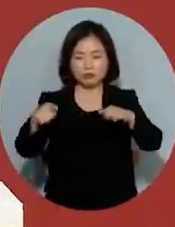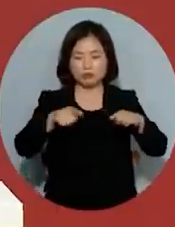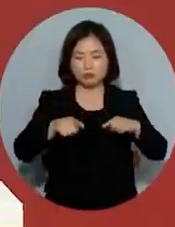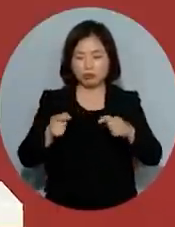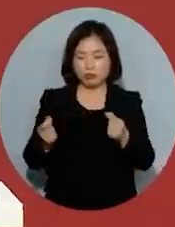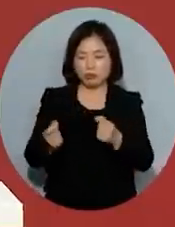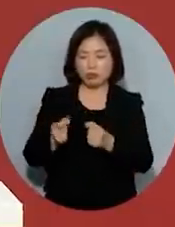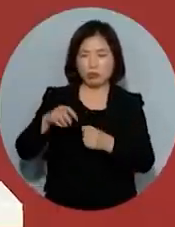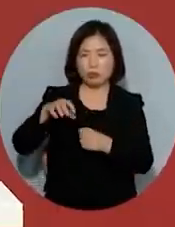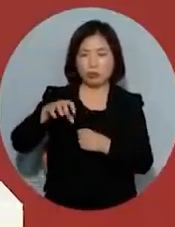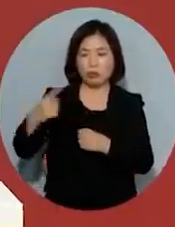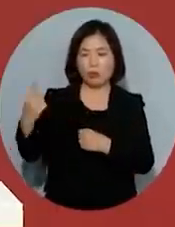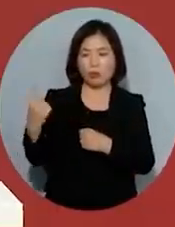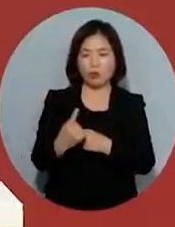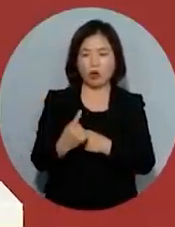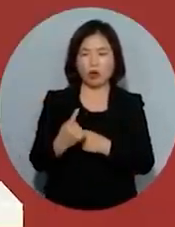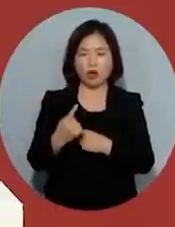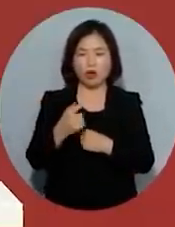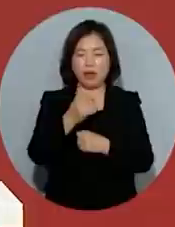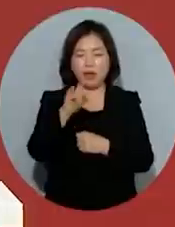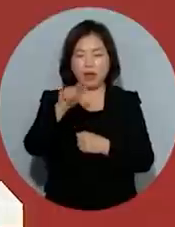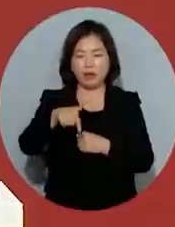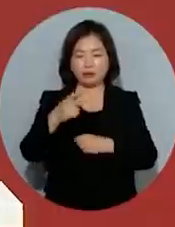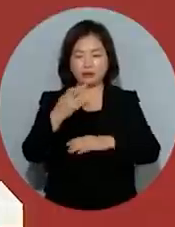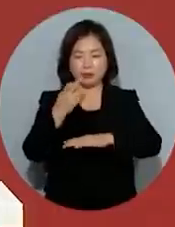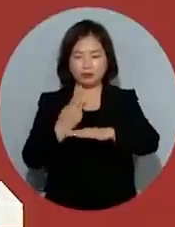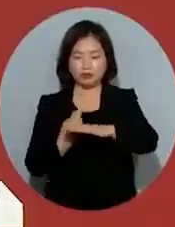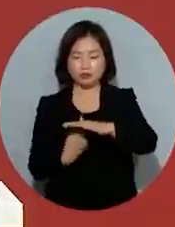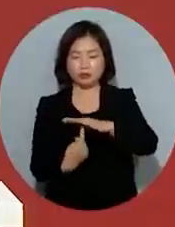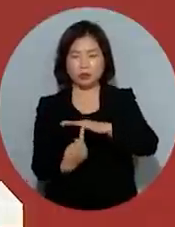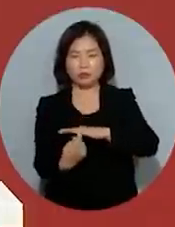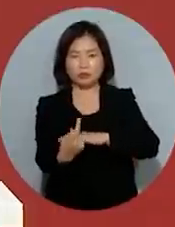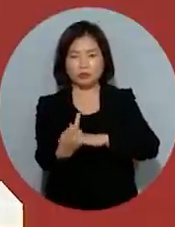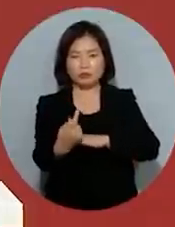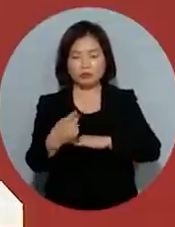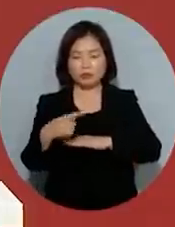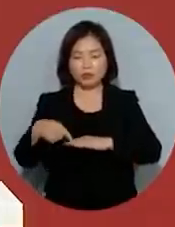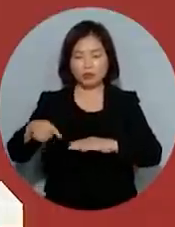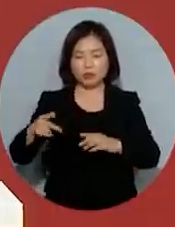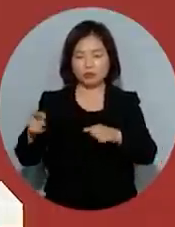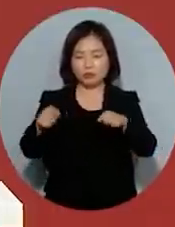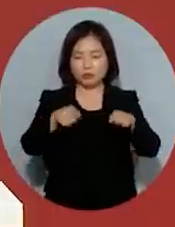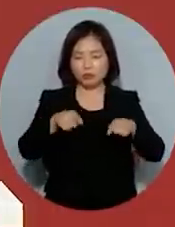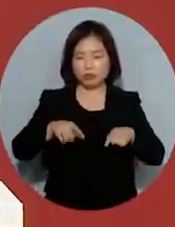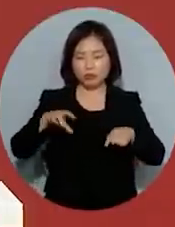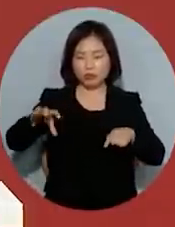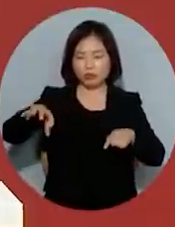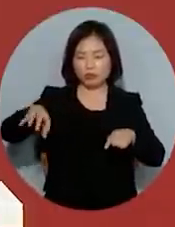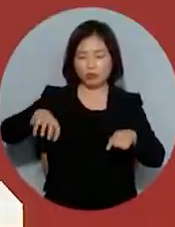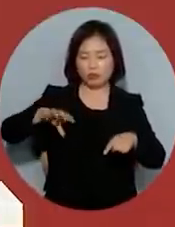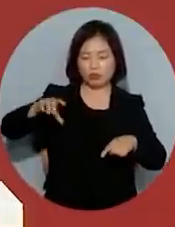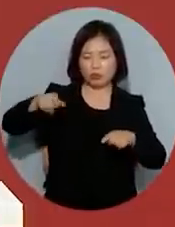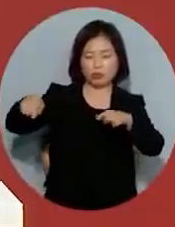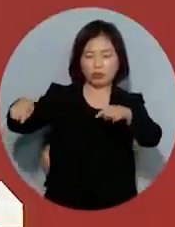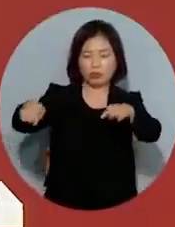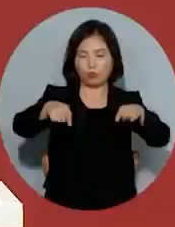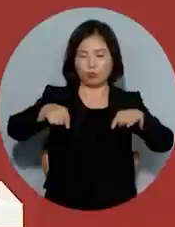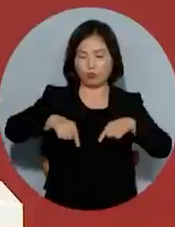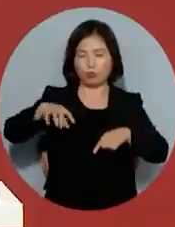부근에 와가지고 핵잠수함이 이 주변을 쭉 이렇게